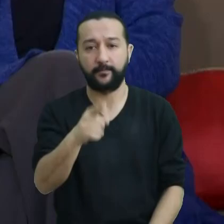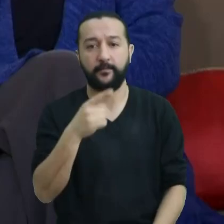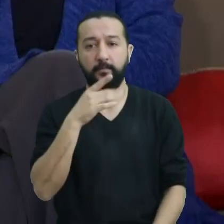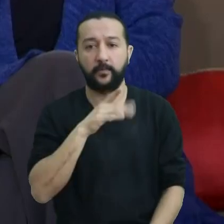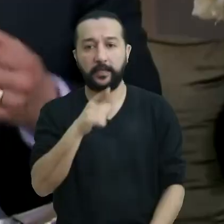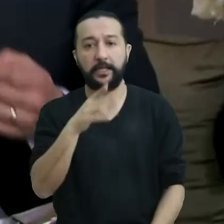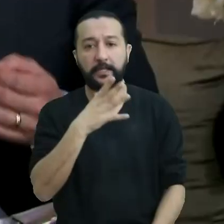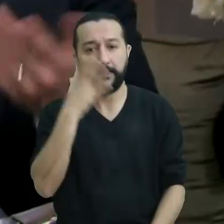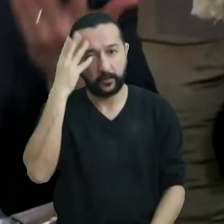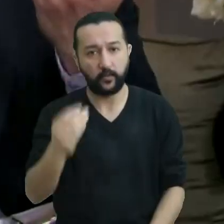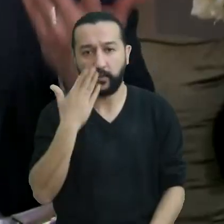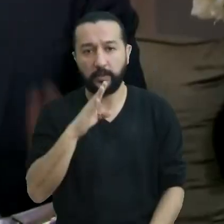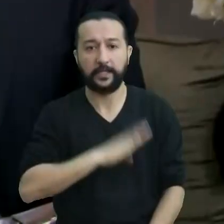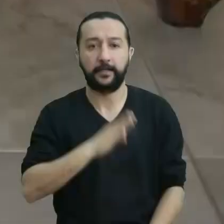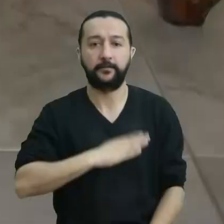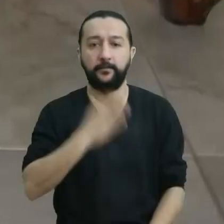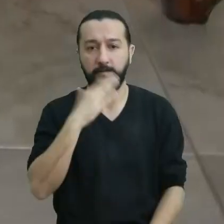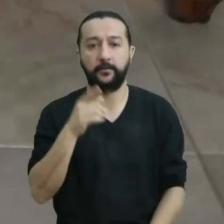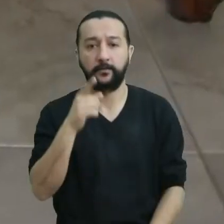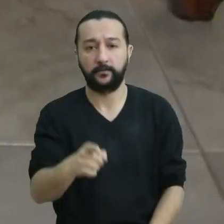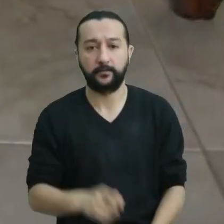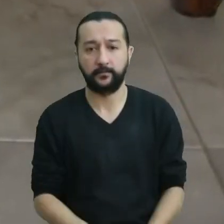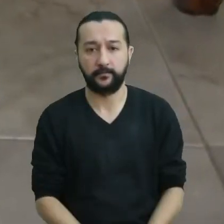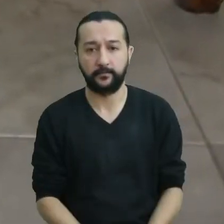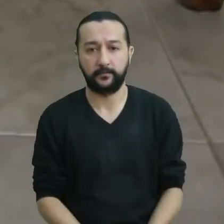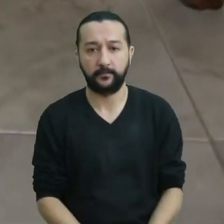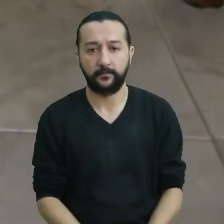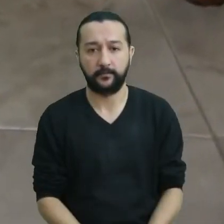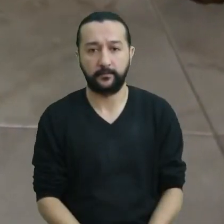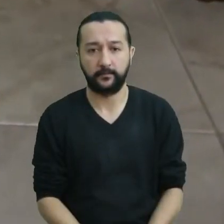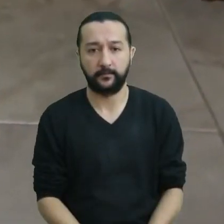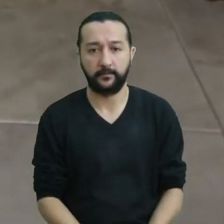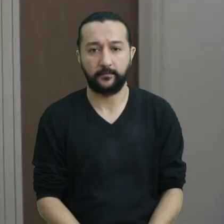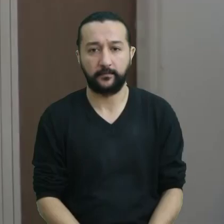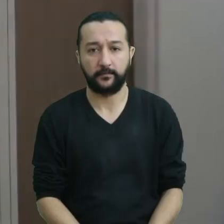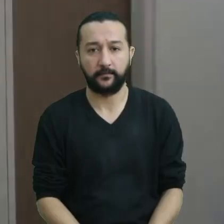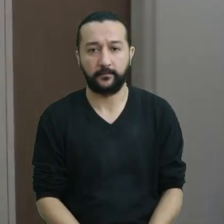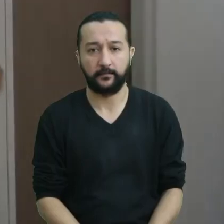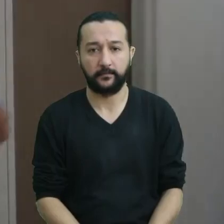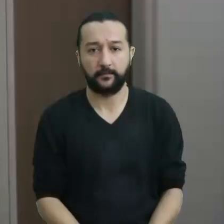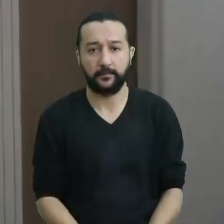dökülme derdiniz yok. Tarantula Nurhan'ın koltuğun kolçağında asılı duran ceketine çıkıyor.